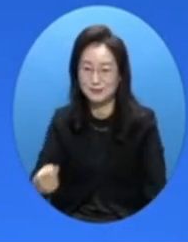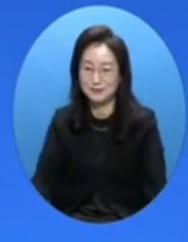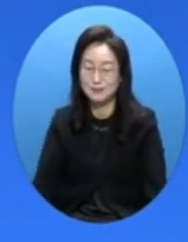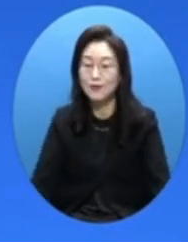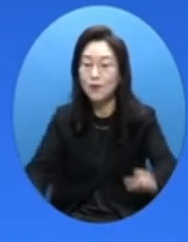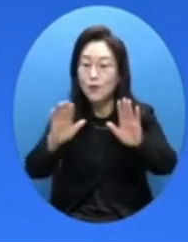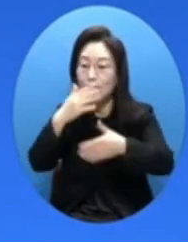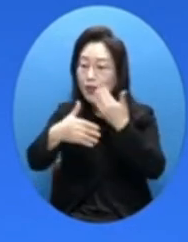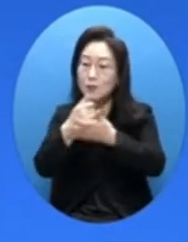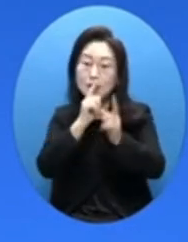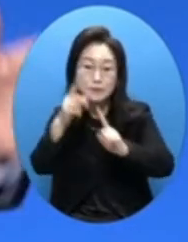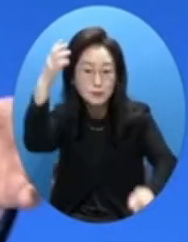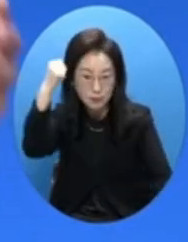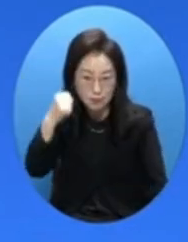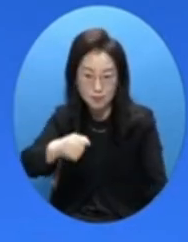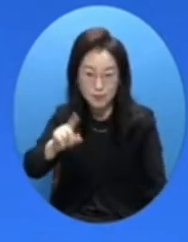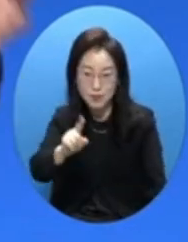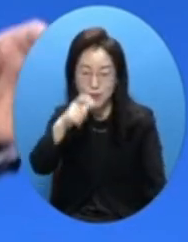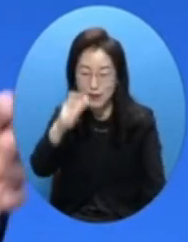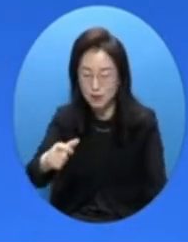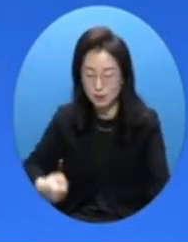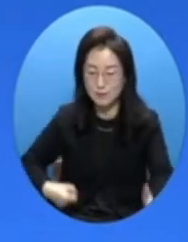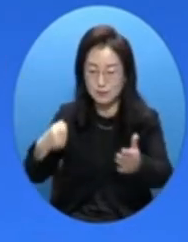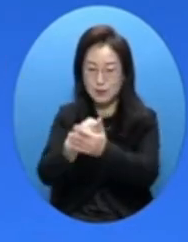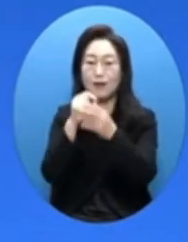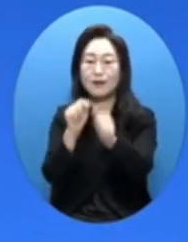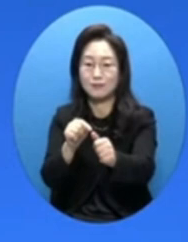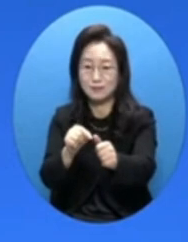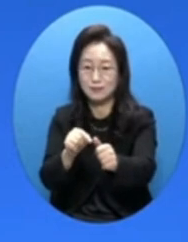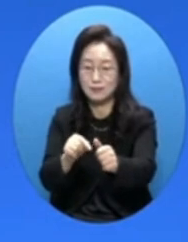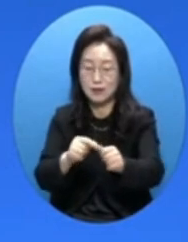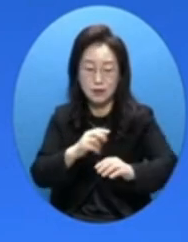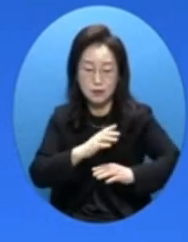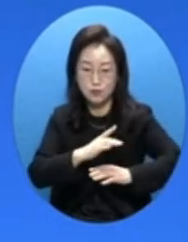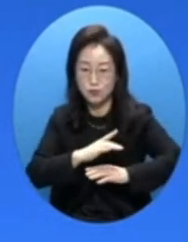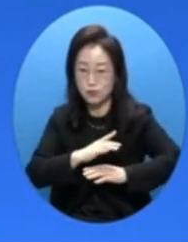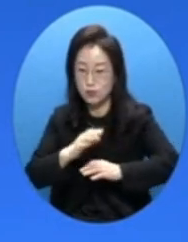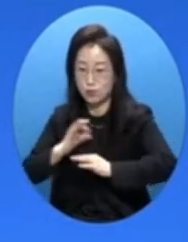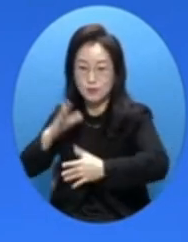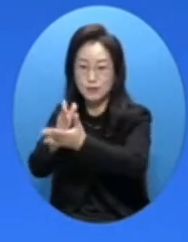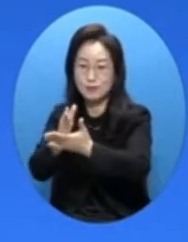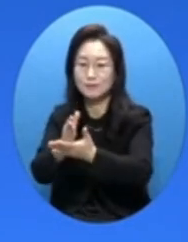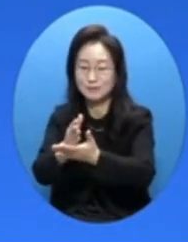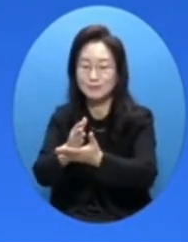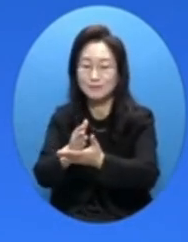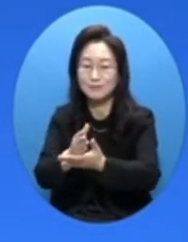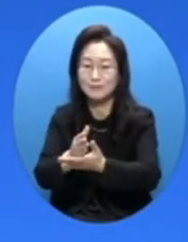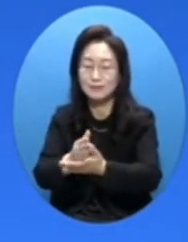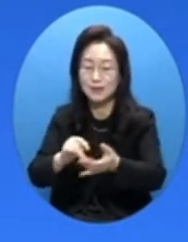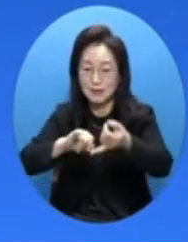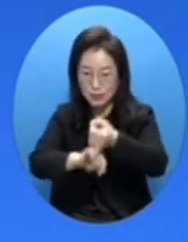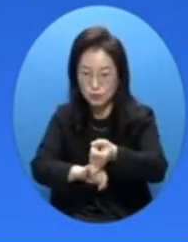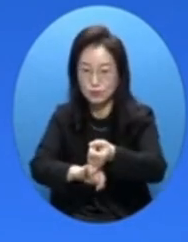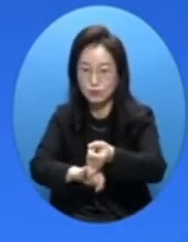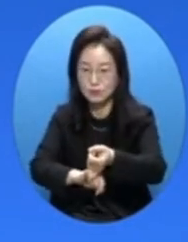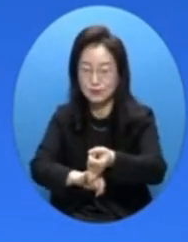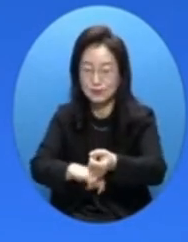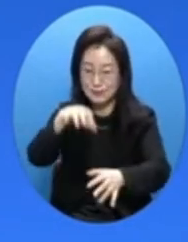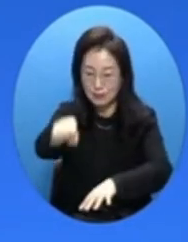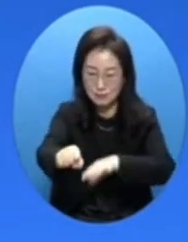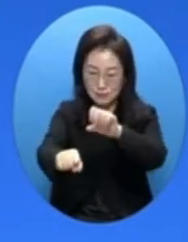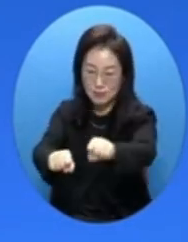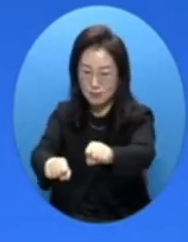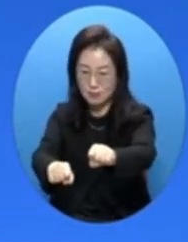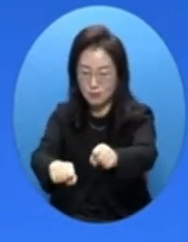오늘 말씀을 기억하십시오. 강하고 담대하라. 두려워하지 말며 놀라지 말라. 약속의 땅을